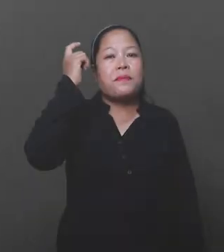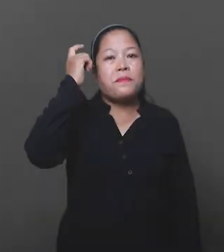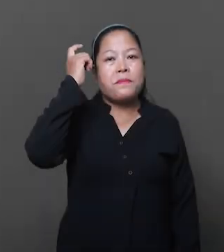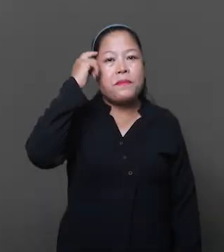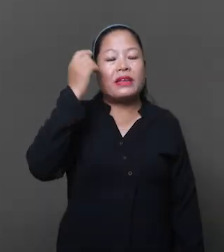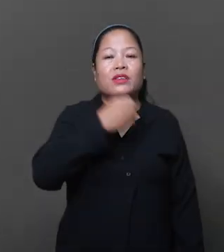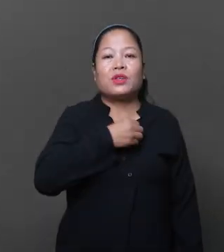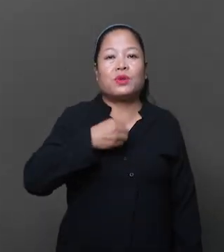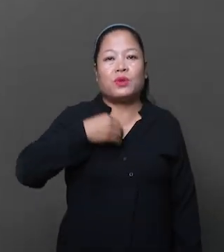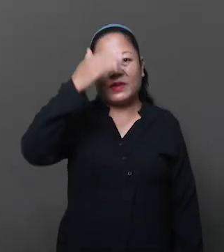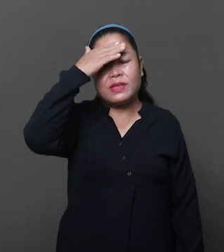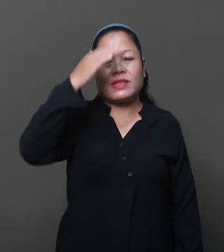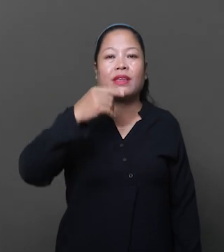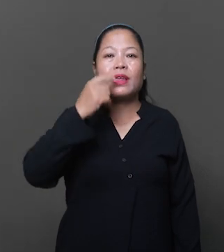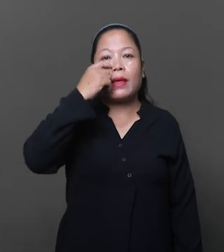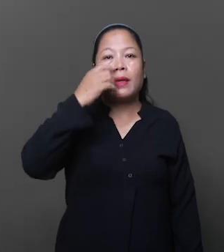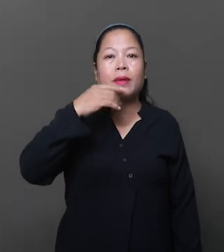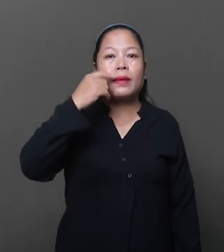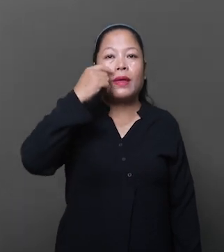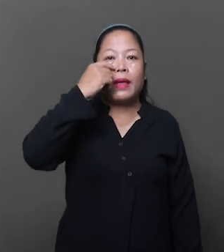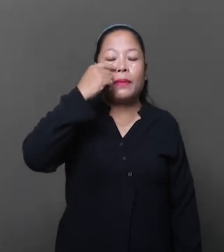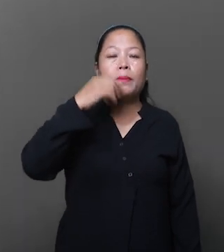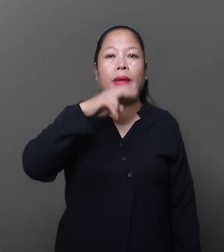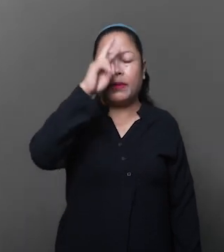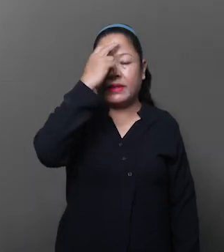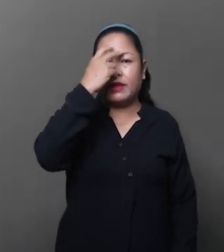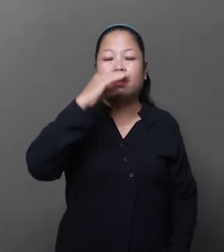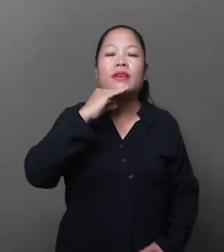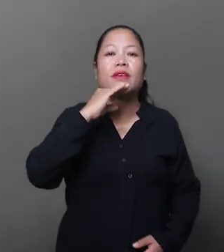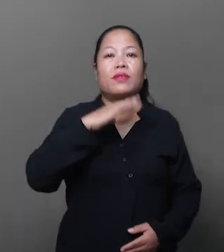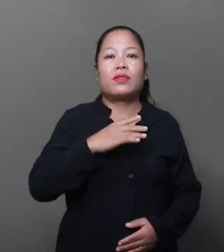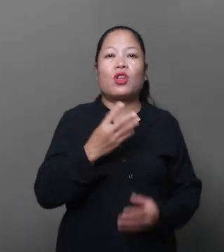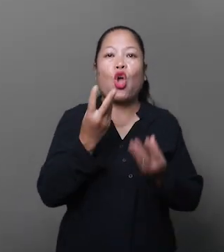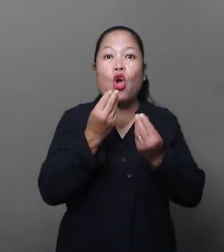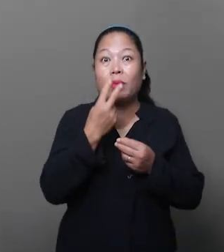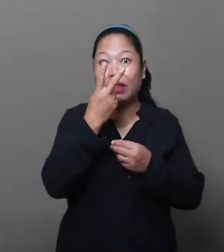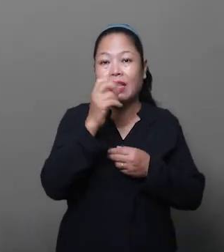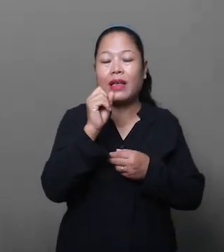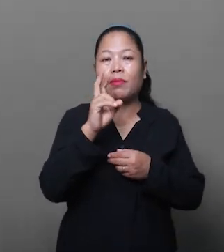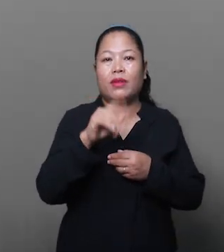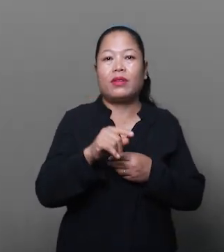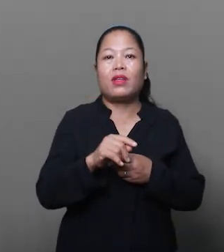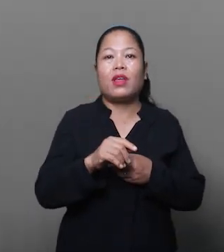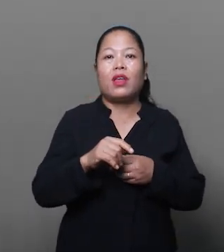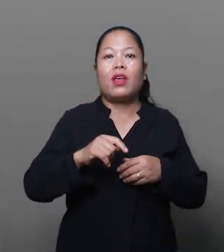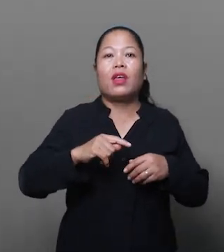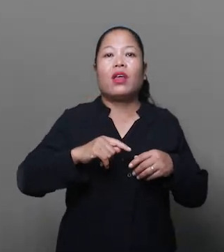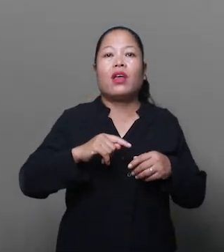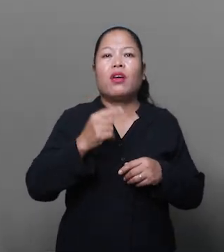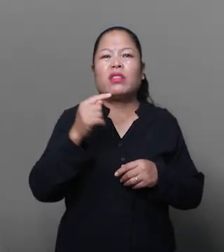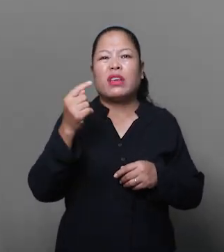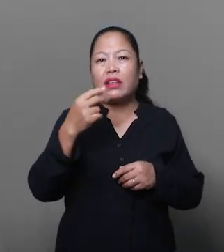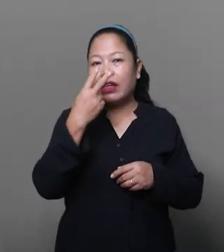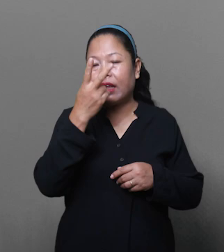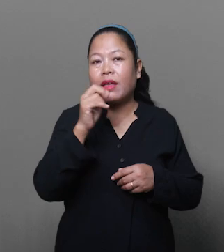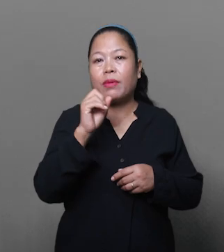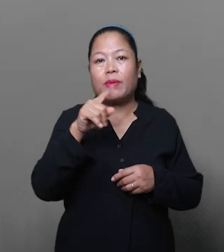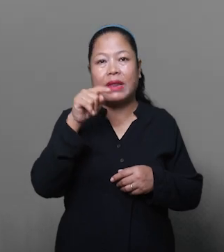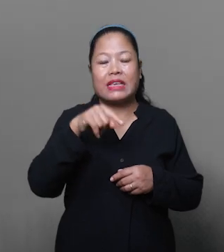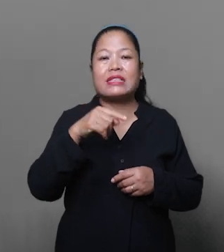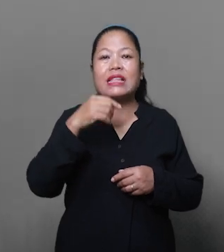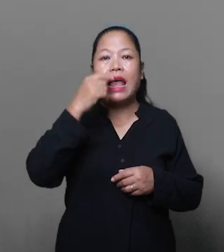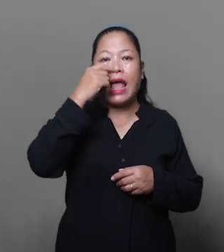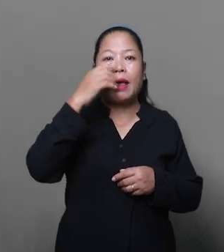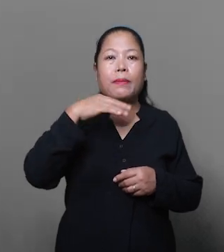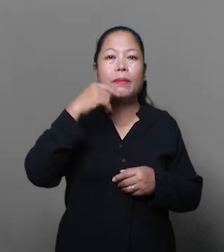मानसिक स्वास्थ्य समस्या बालबालिका तथा किशोर किशोरीहरूमा विरलै देखा पर्छ। कदम कदाचित देखा